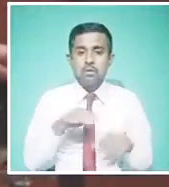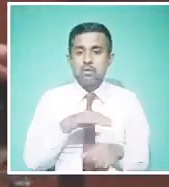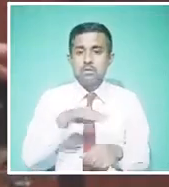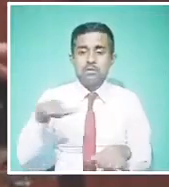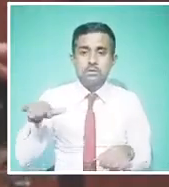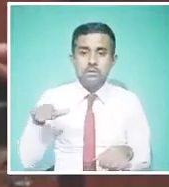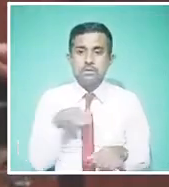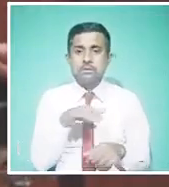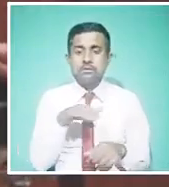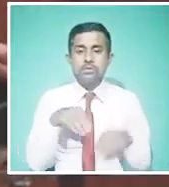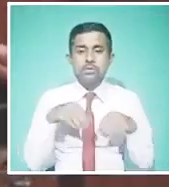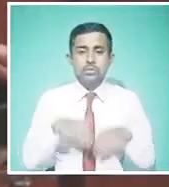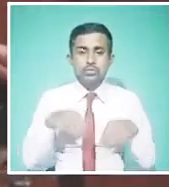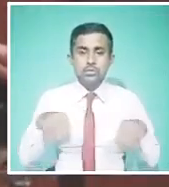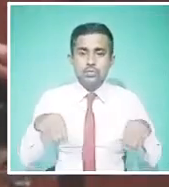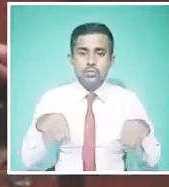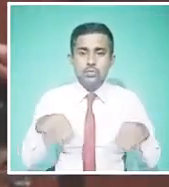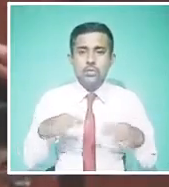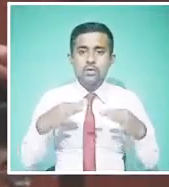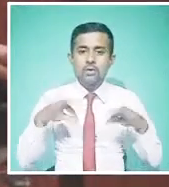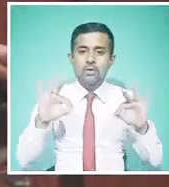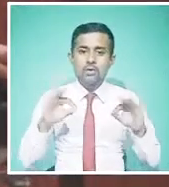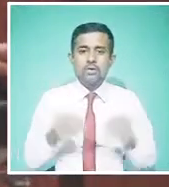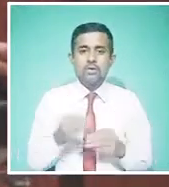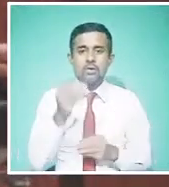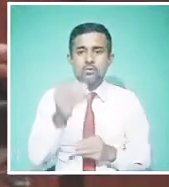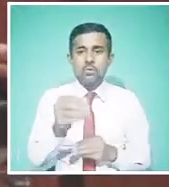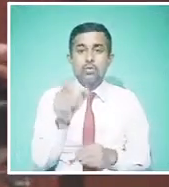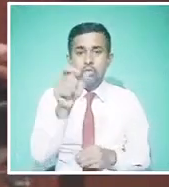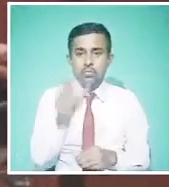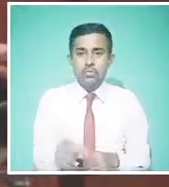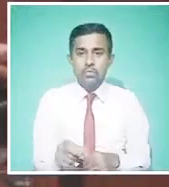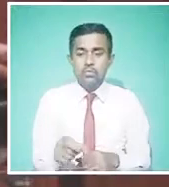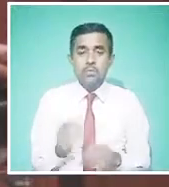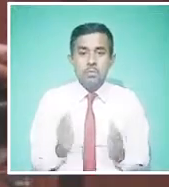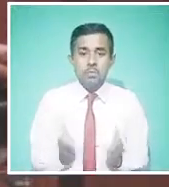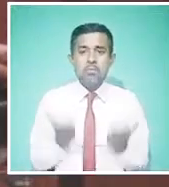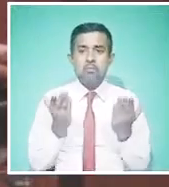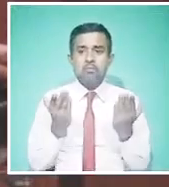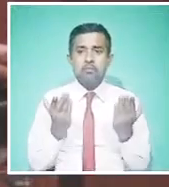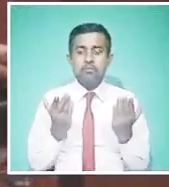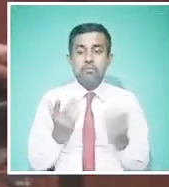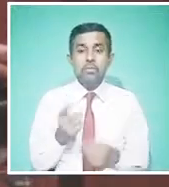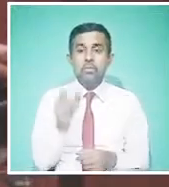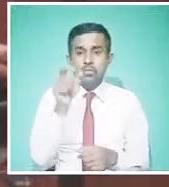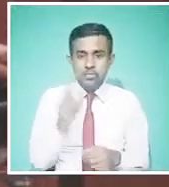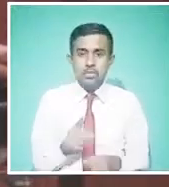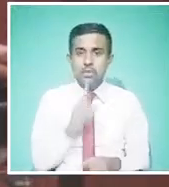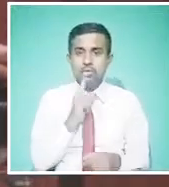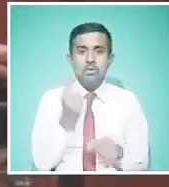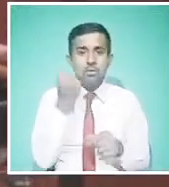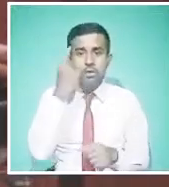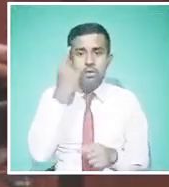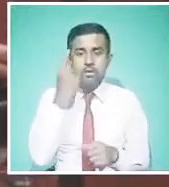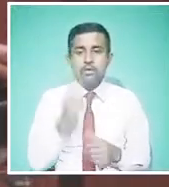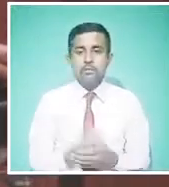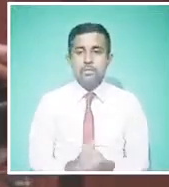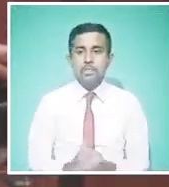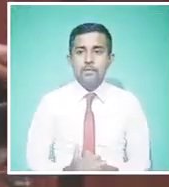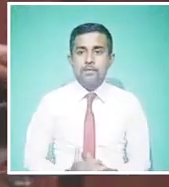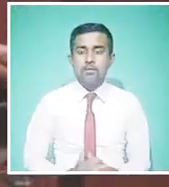நிலங்கள் விடுவிக்கப்பட வேண்டும் என்று கூறுகிறீர்கள். ஆனால் வன இலாகா திணைக்களத்தினர் இந்த காணிகளை